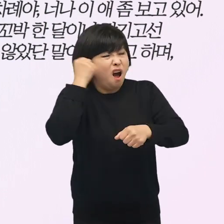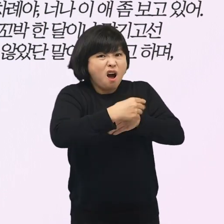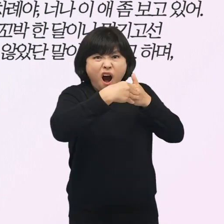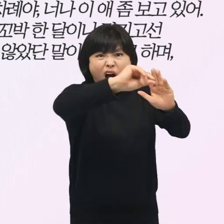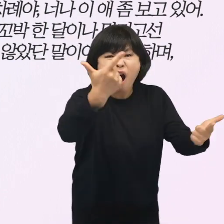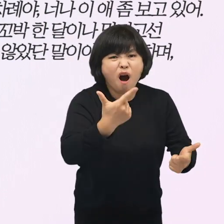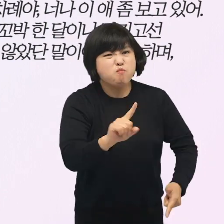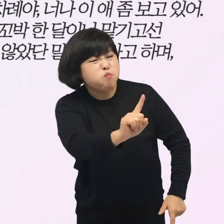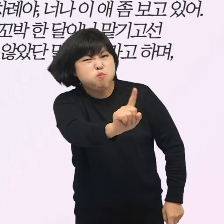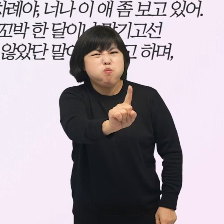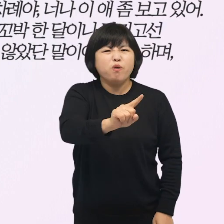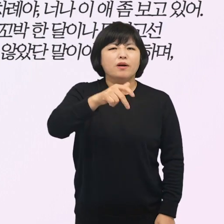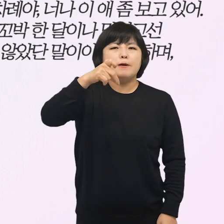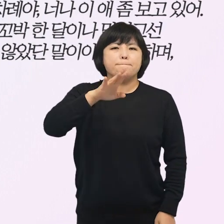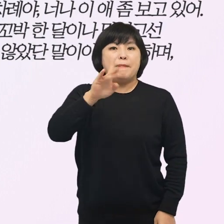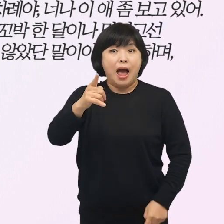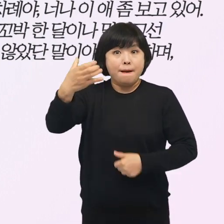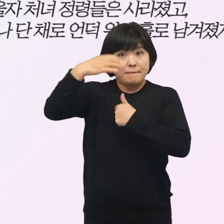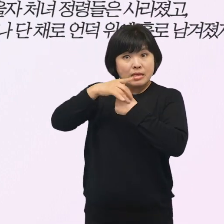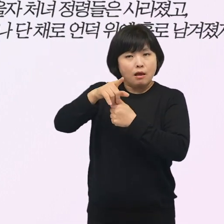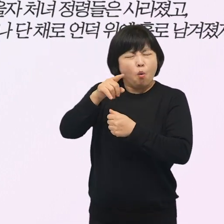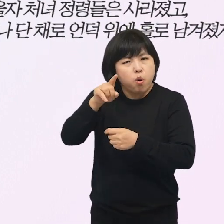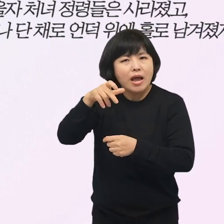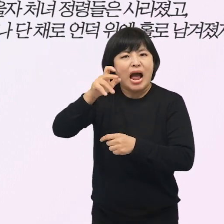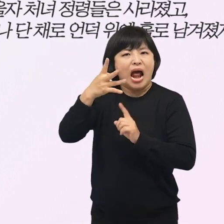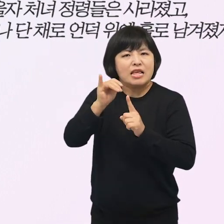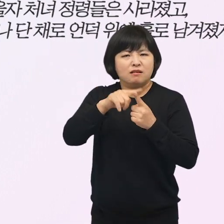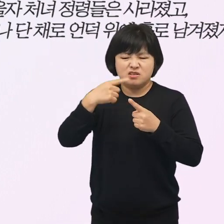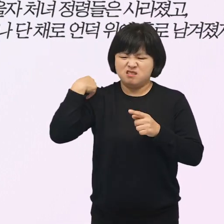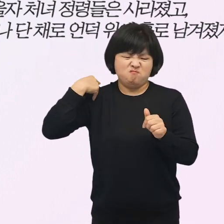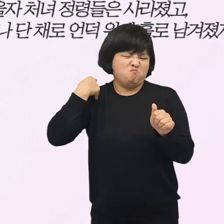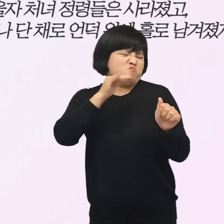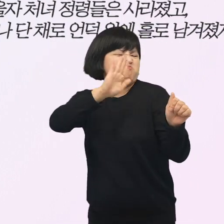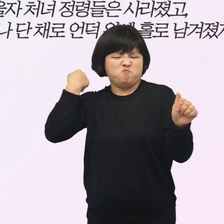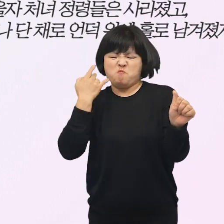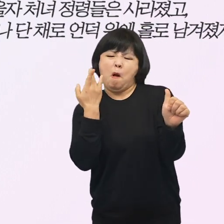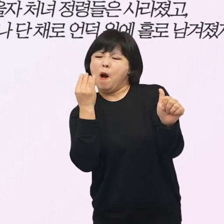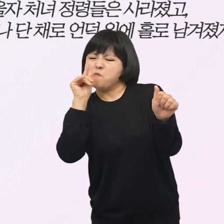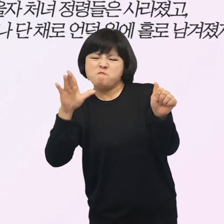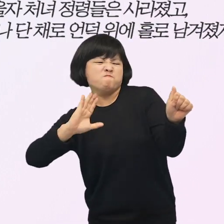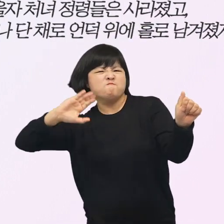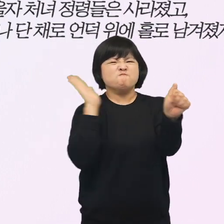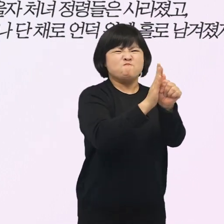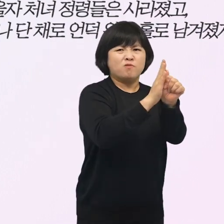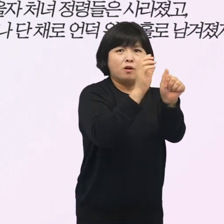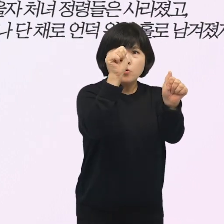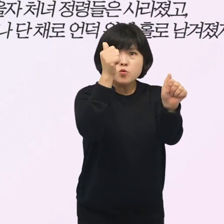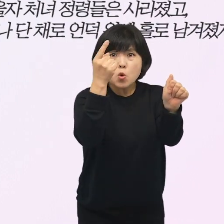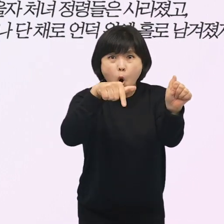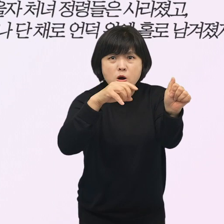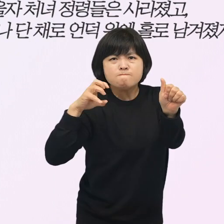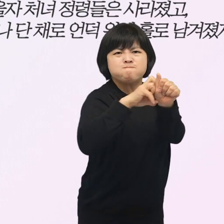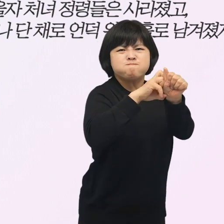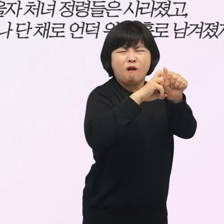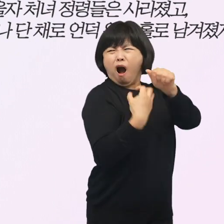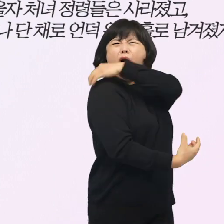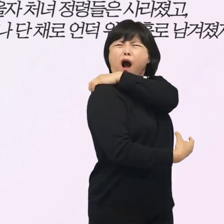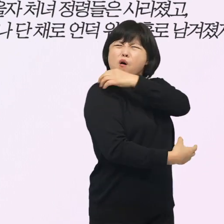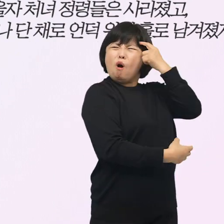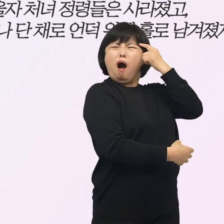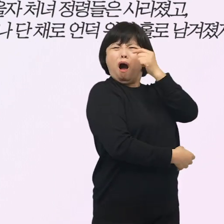않았단 말이야. 라고 말하며 쿤바가 맡겼던 혹을 카리의 등에 철썩